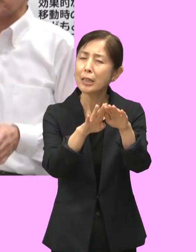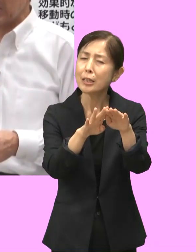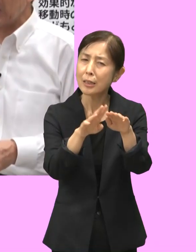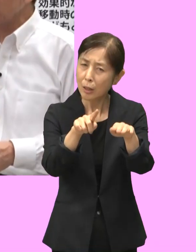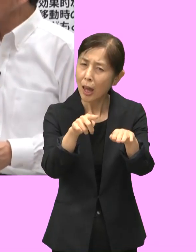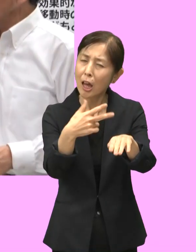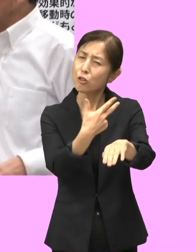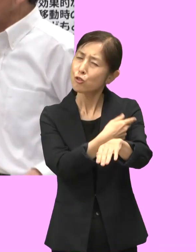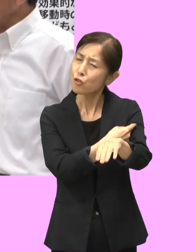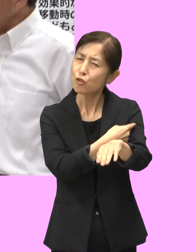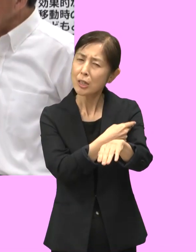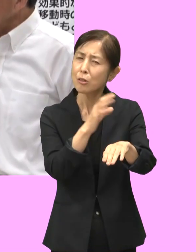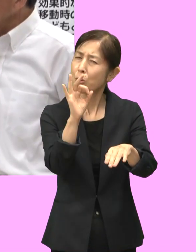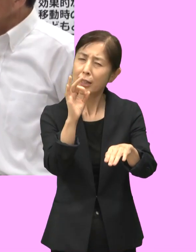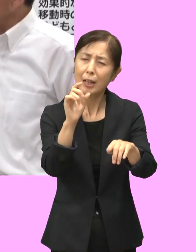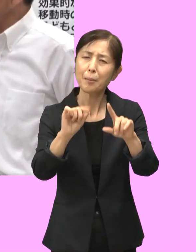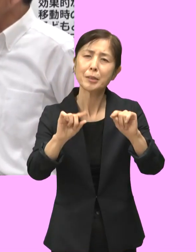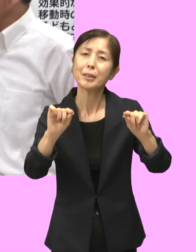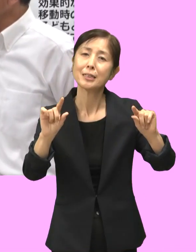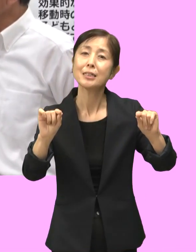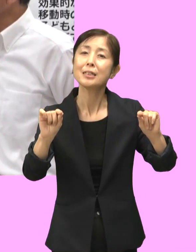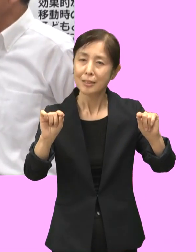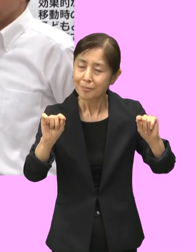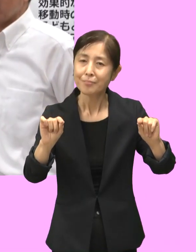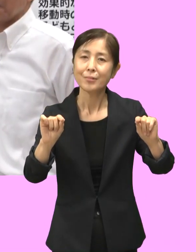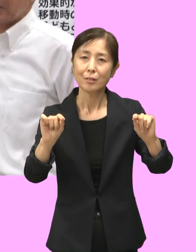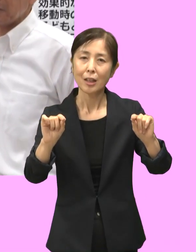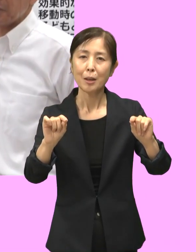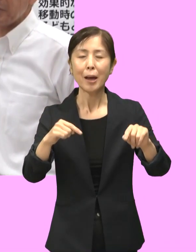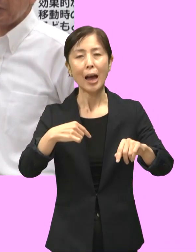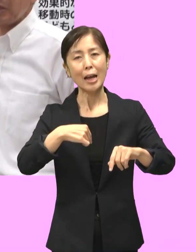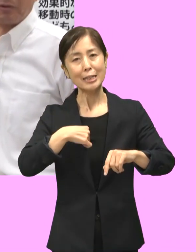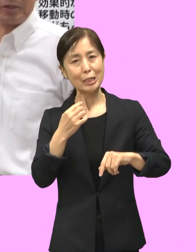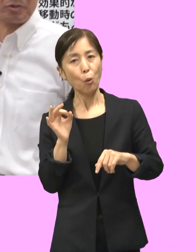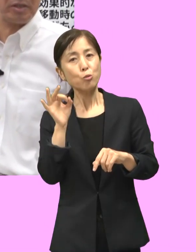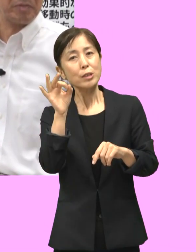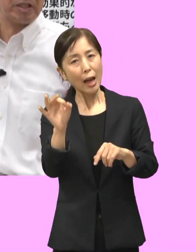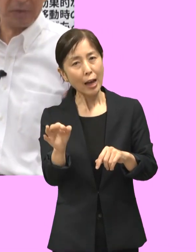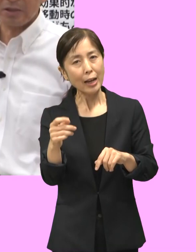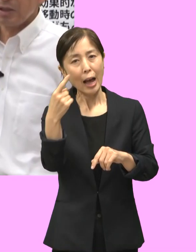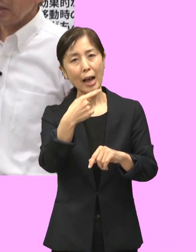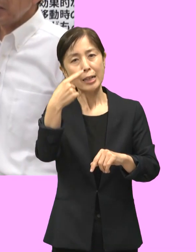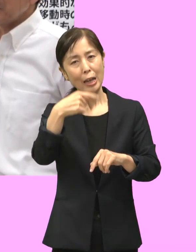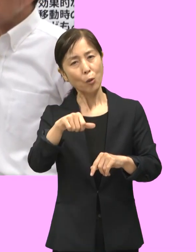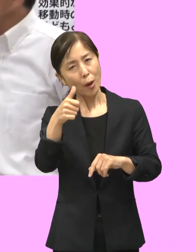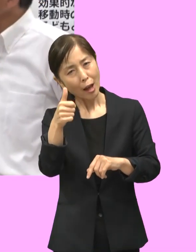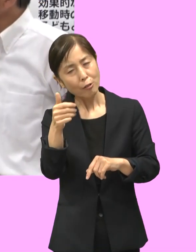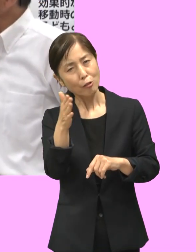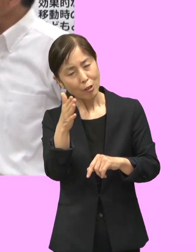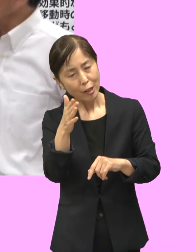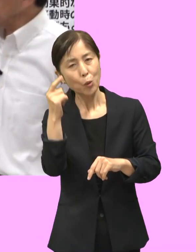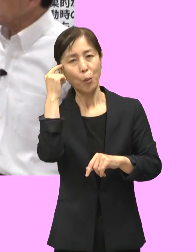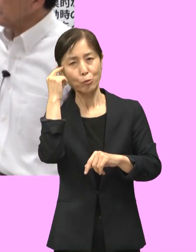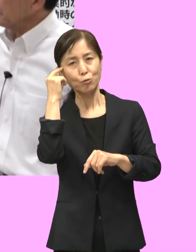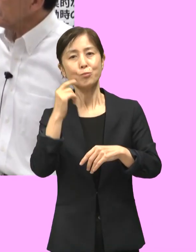によりますが、まあ、大体自己負担が1500円ぐらいになるのかなというふうに我々としては見ています。